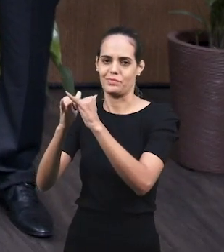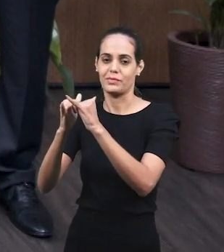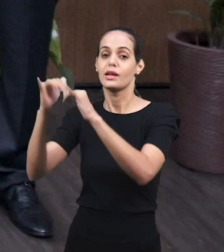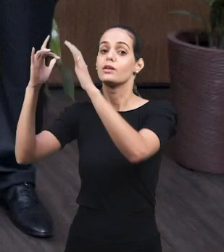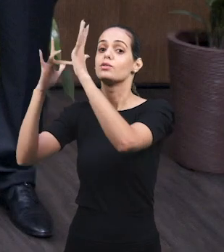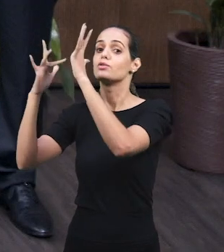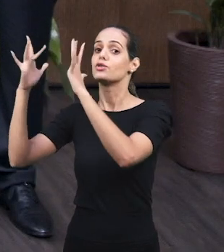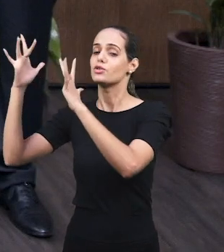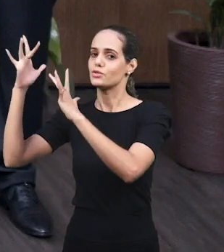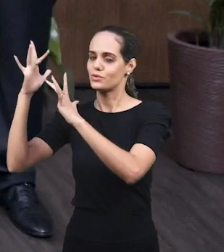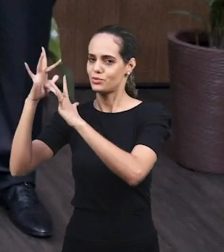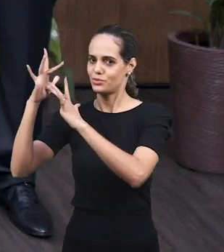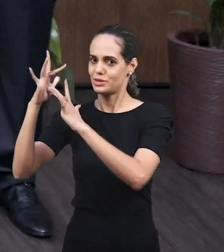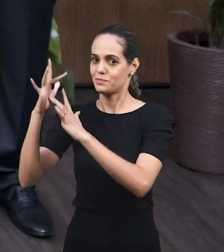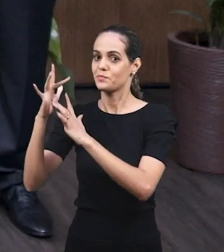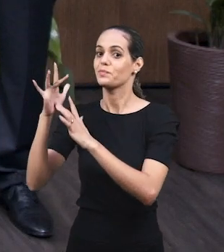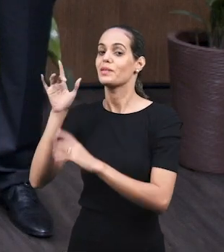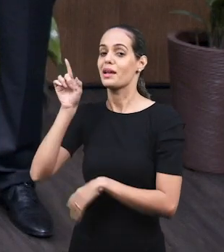c'est le roi.